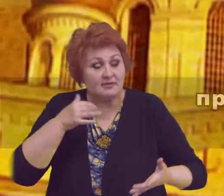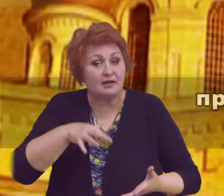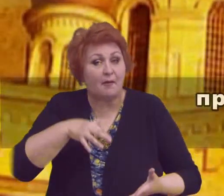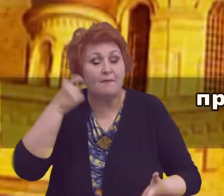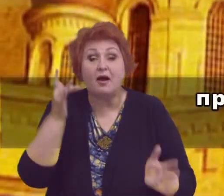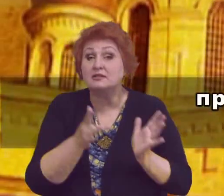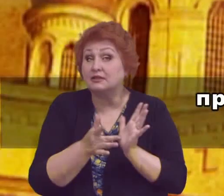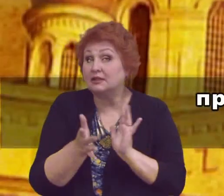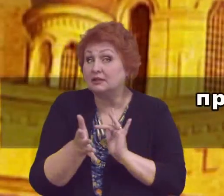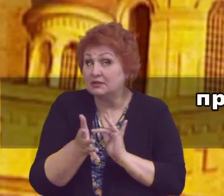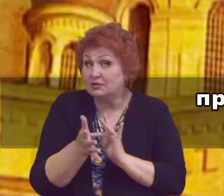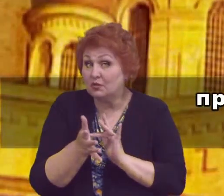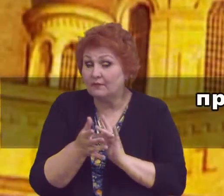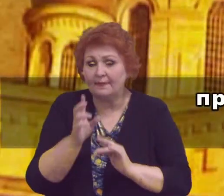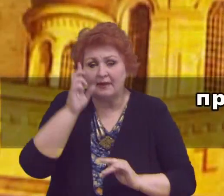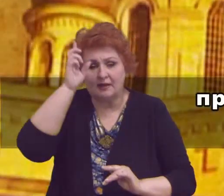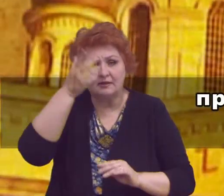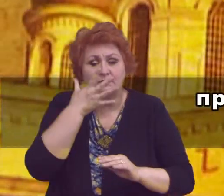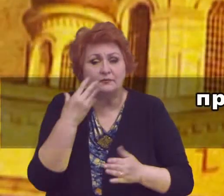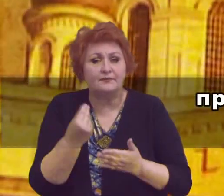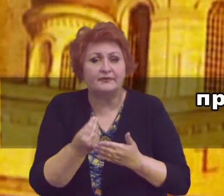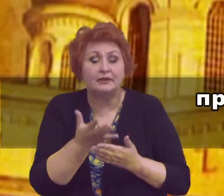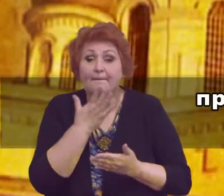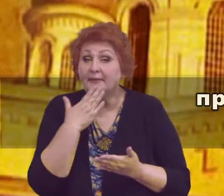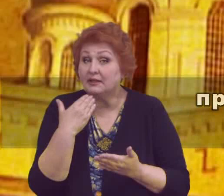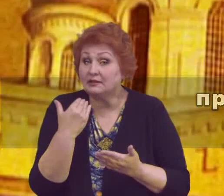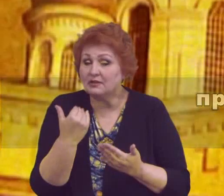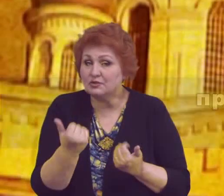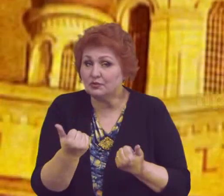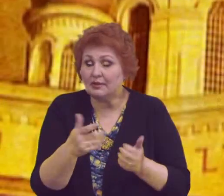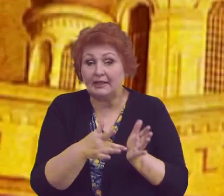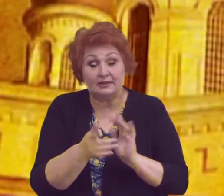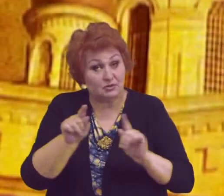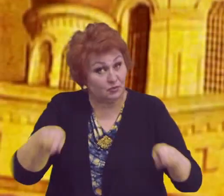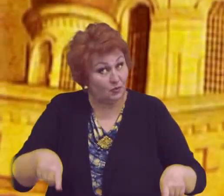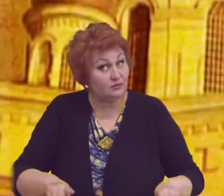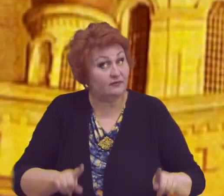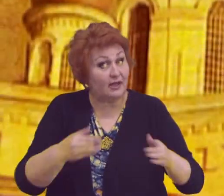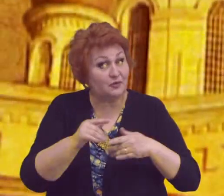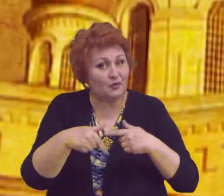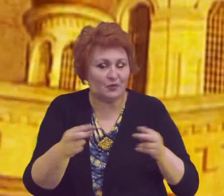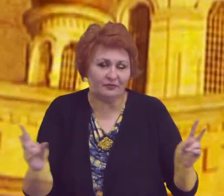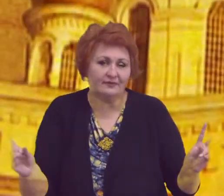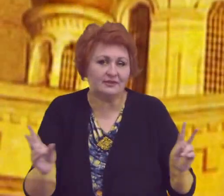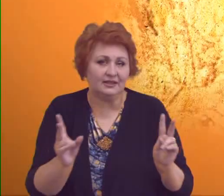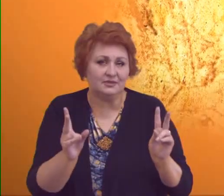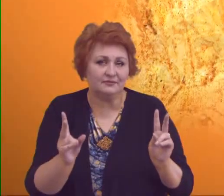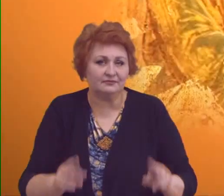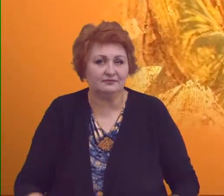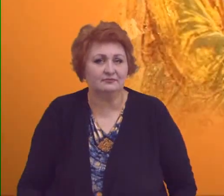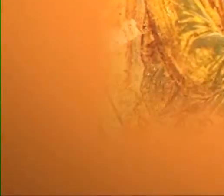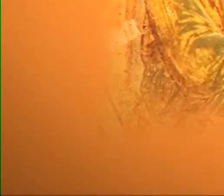Пасхи Христовой. Воскресший Господь да благословит вас своей милостью и благодатью. Христос воскресе! До новых встреч!